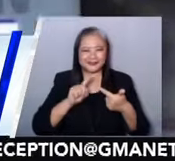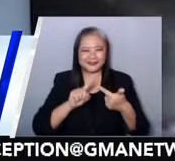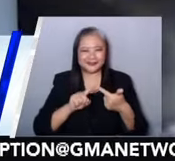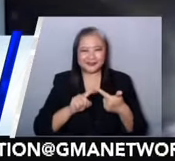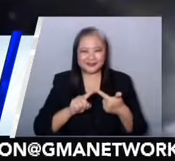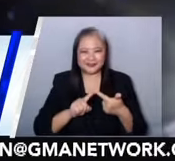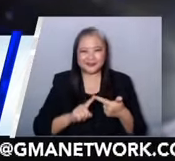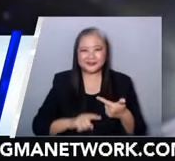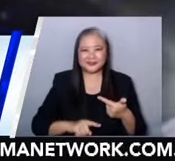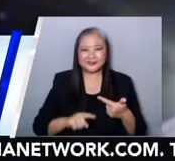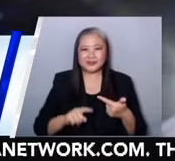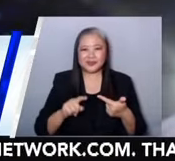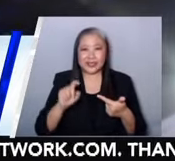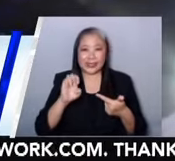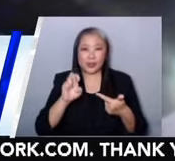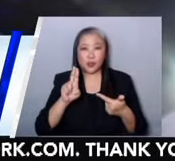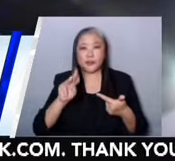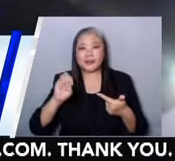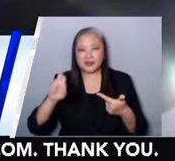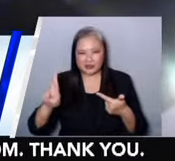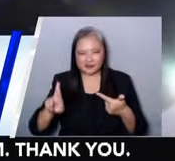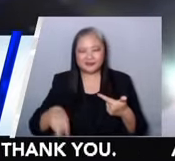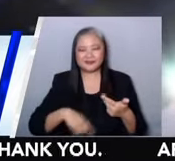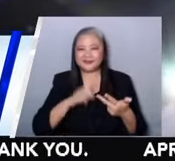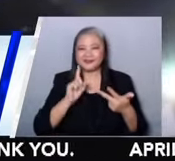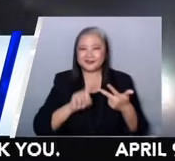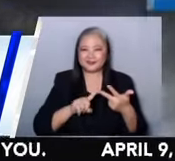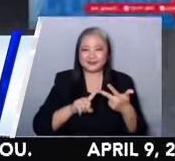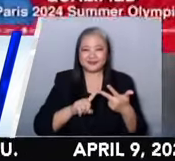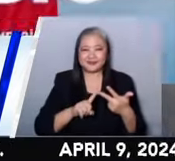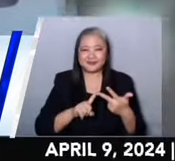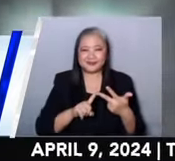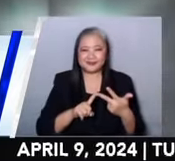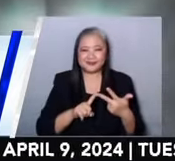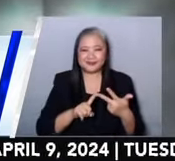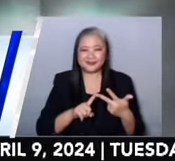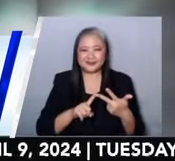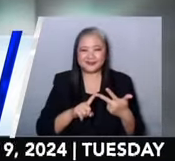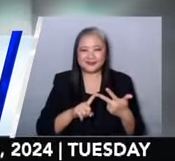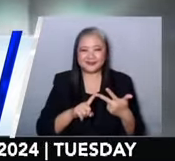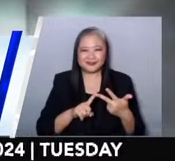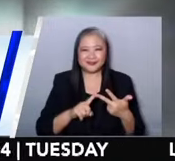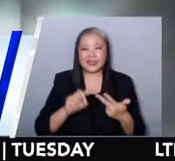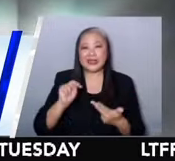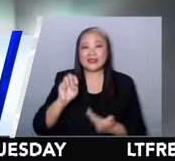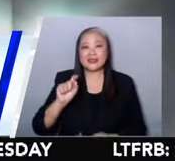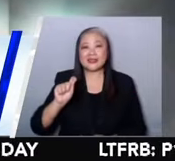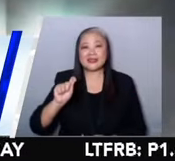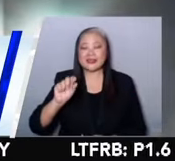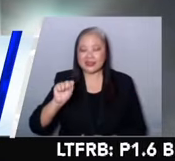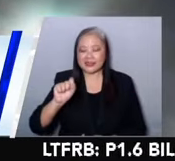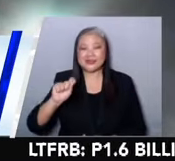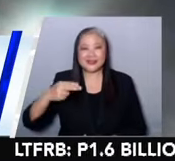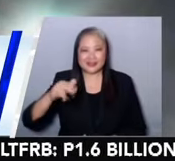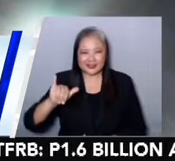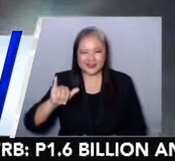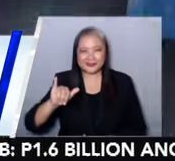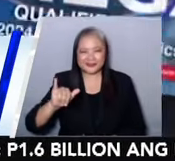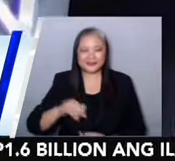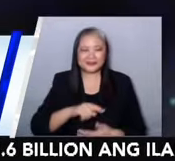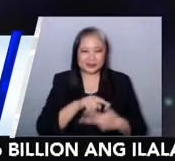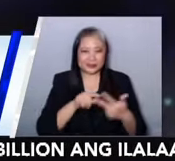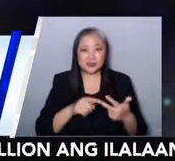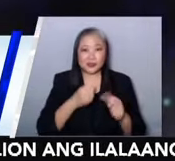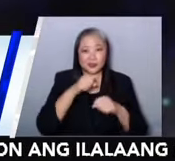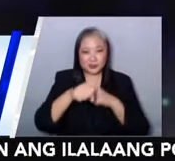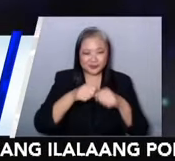bronze medalist Yumir Marshall, at Tokyo Olympic silver medalist Nesty Petesio. Lalaban naman sa